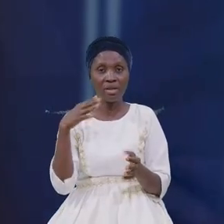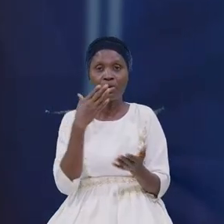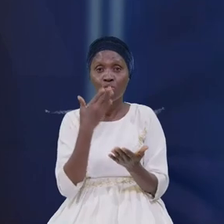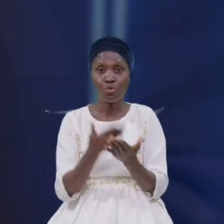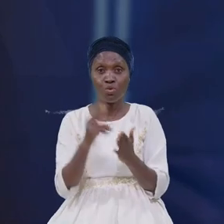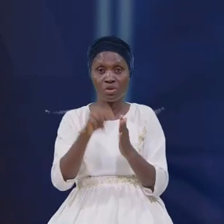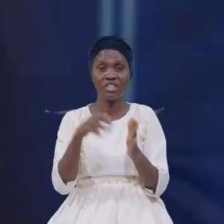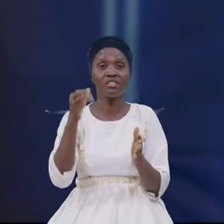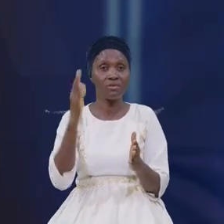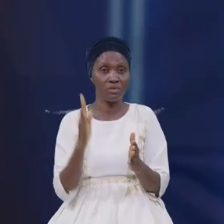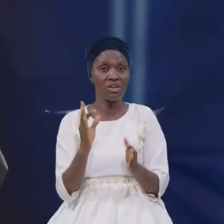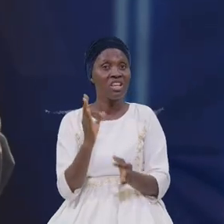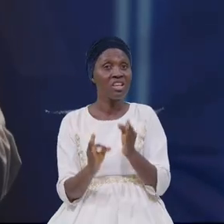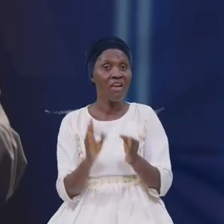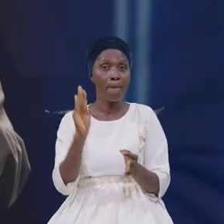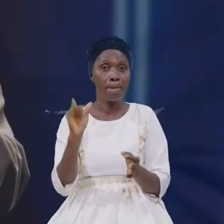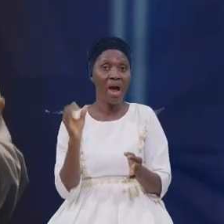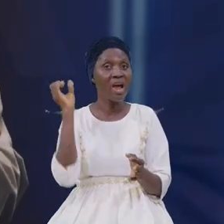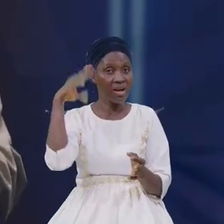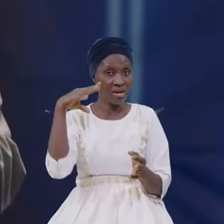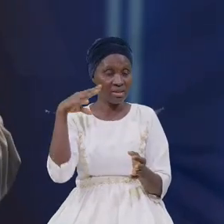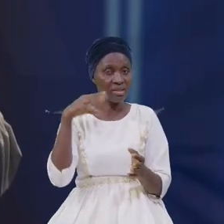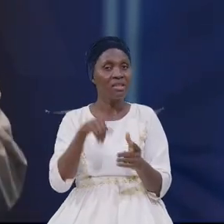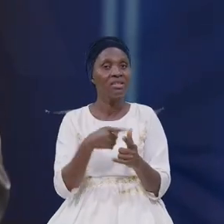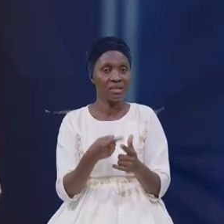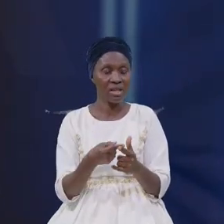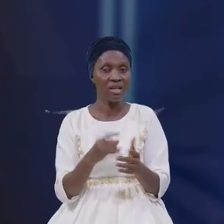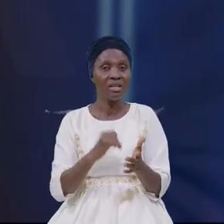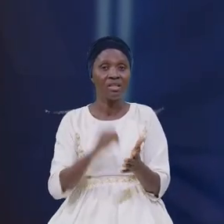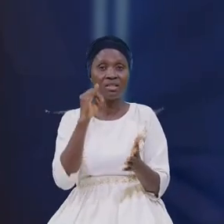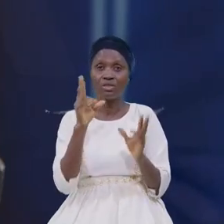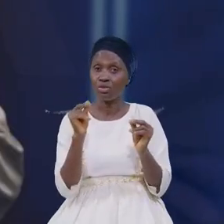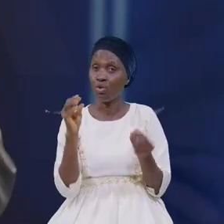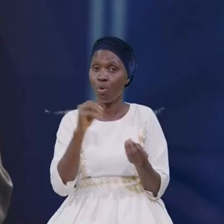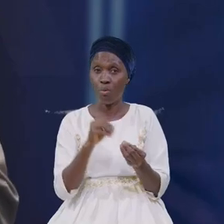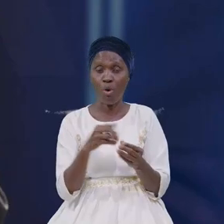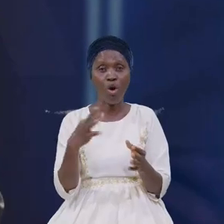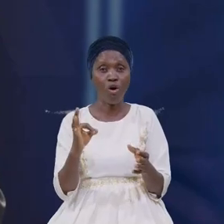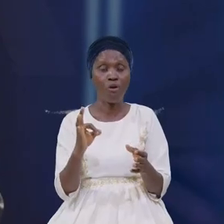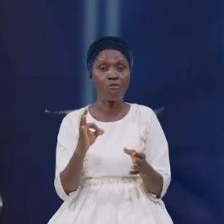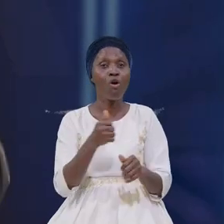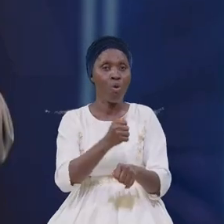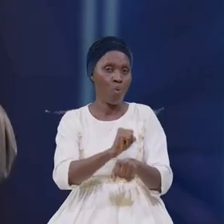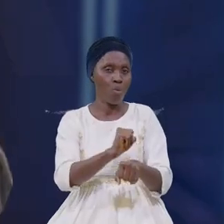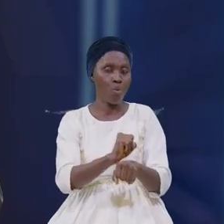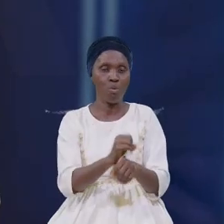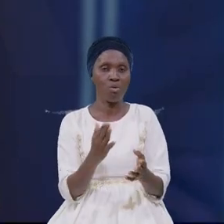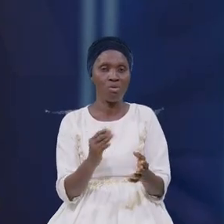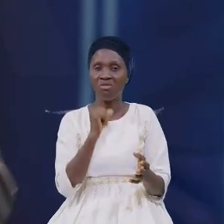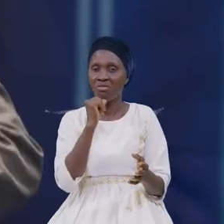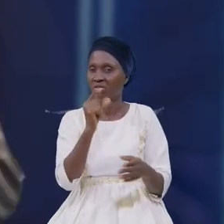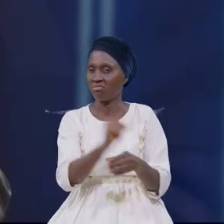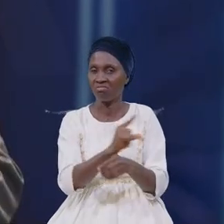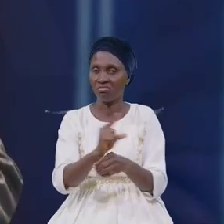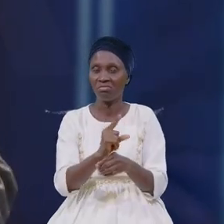grâce de Dieu, or si c'est pas grâce, ce n'est plus pas les œuvres, ce n'est